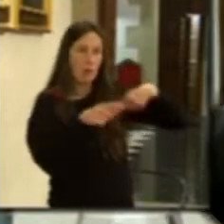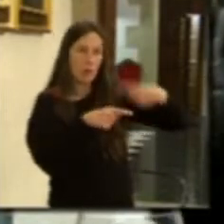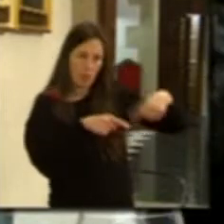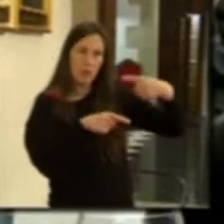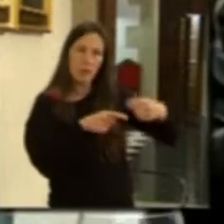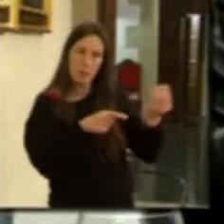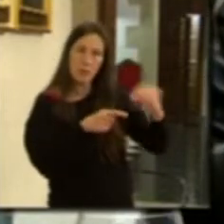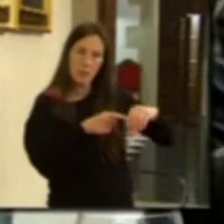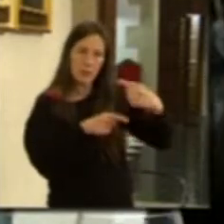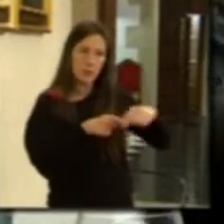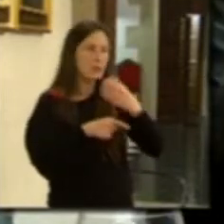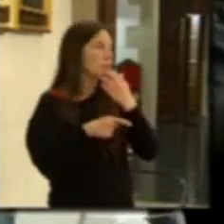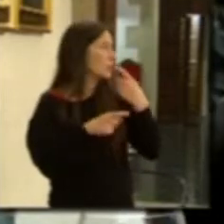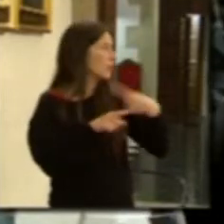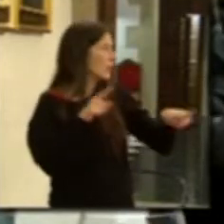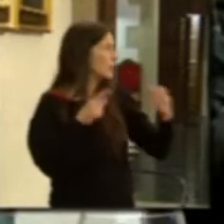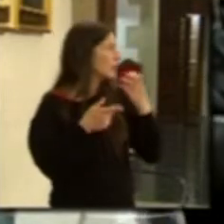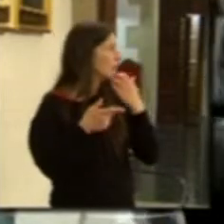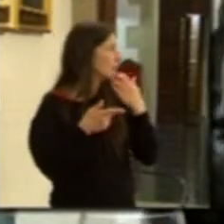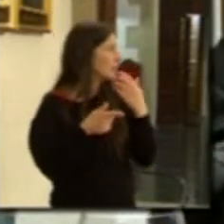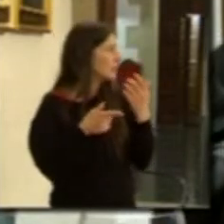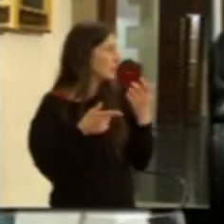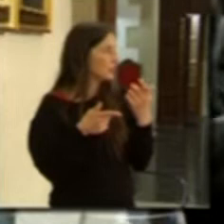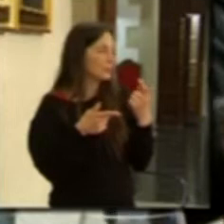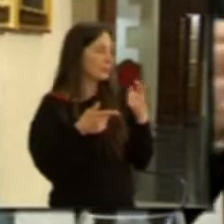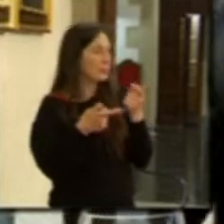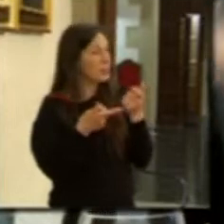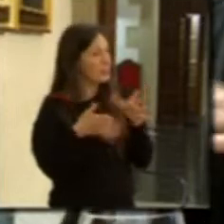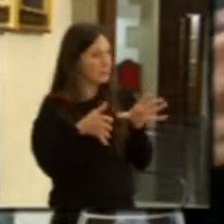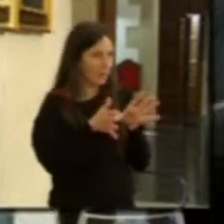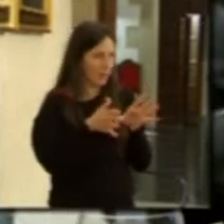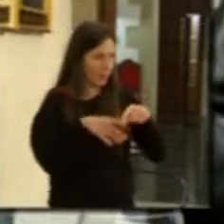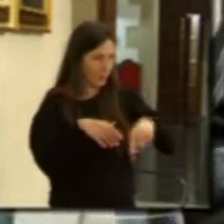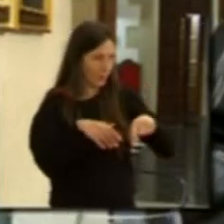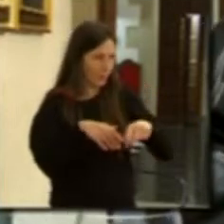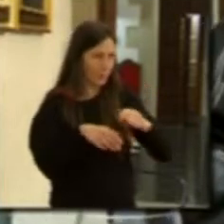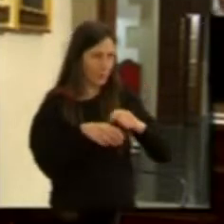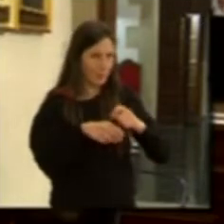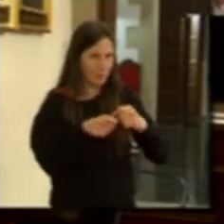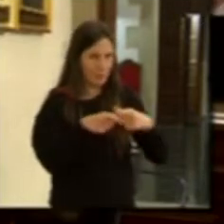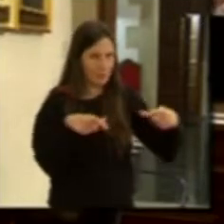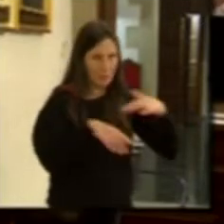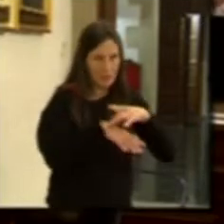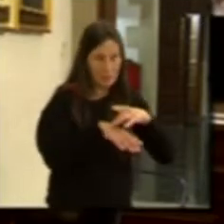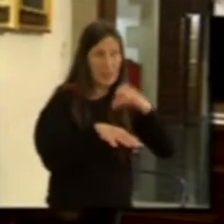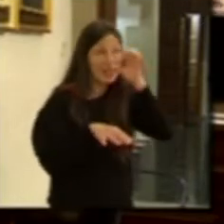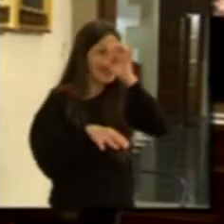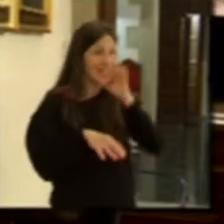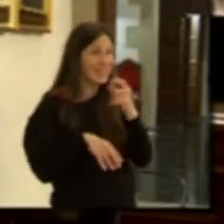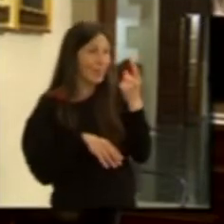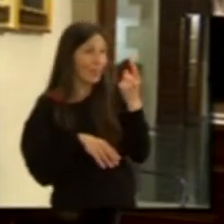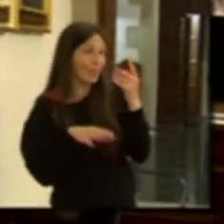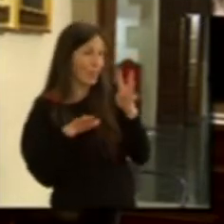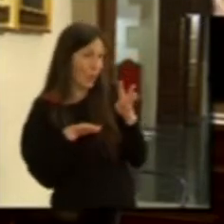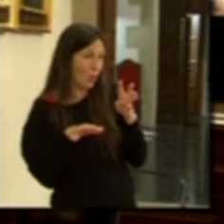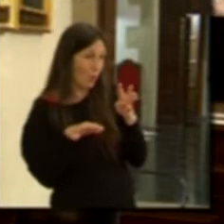on veurem gestos que ara potser ens són més familiars. Anem una mica més endavant, segle XIX, el